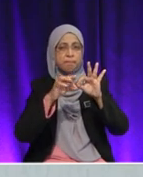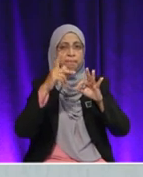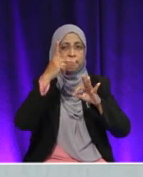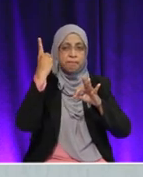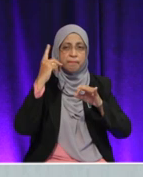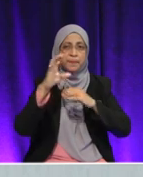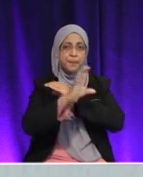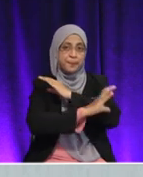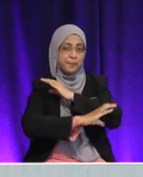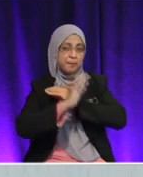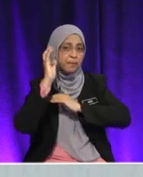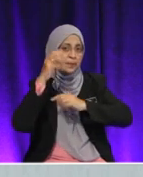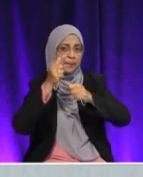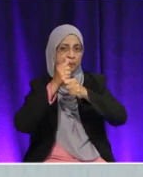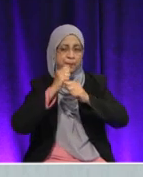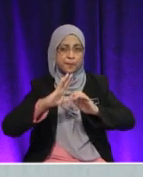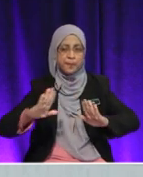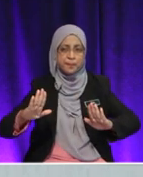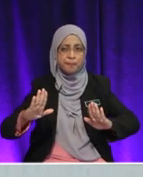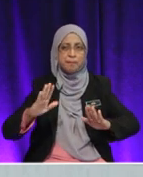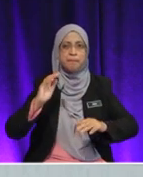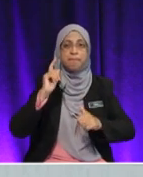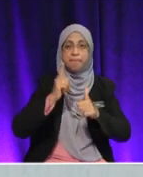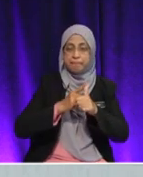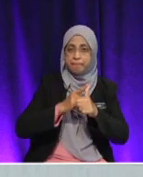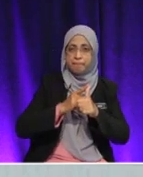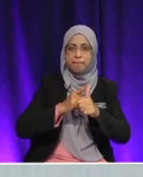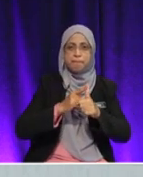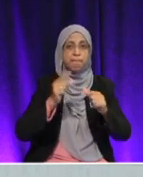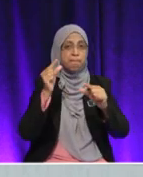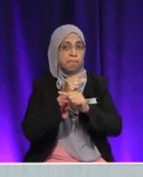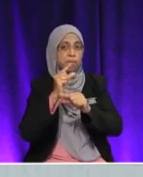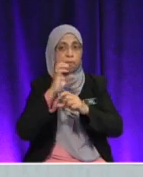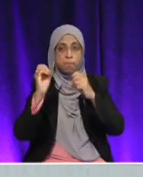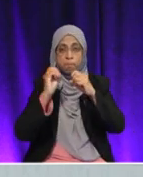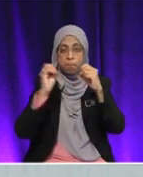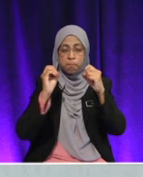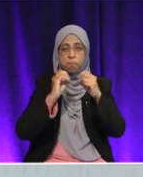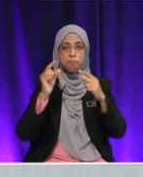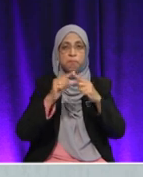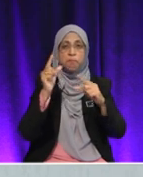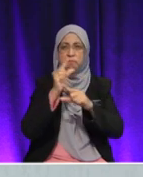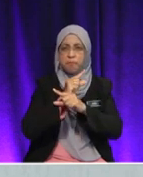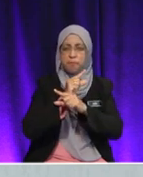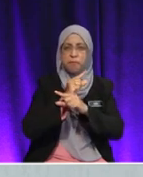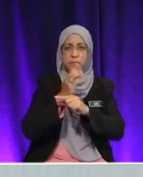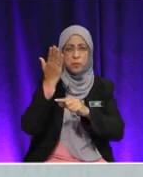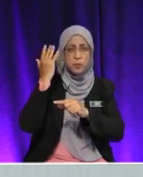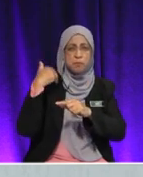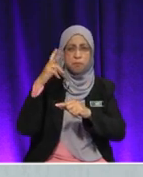negara ia dapat mengelakkan perselisihan paham dan tidak berlaku seperti peristiwa 13 Mei